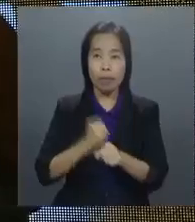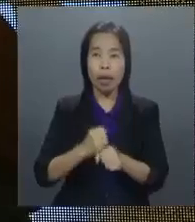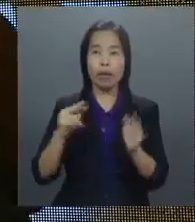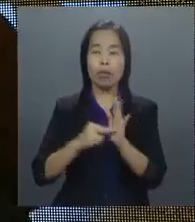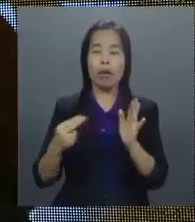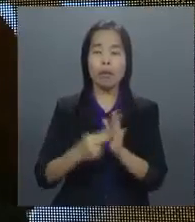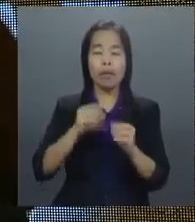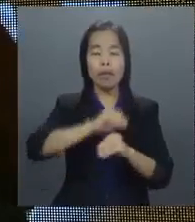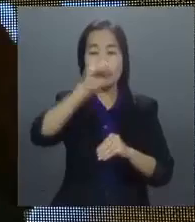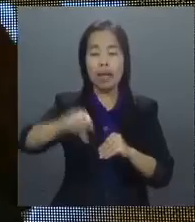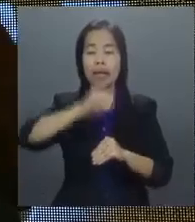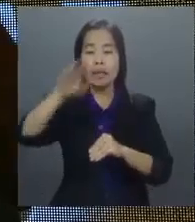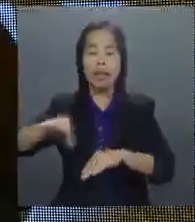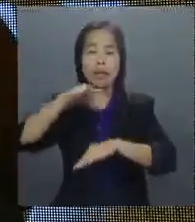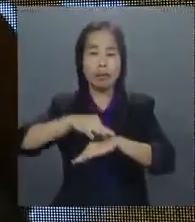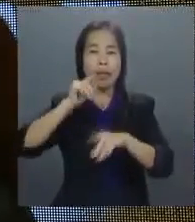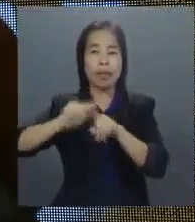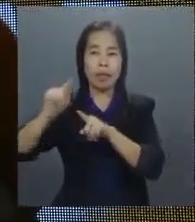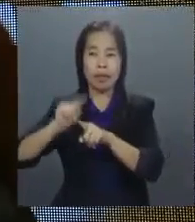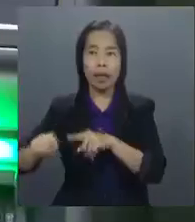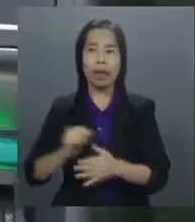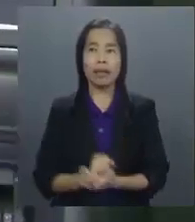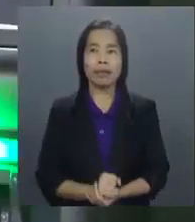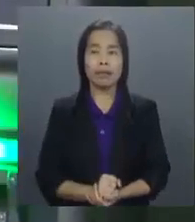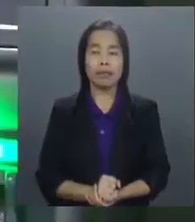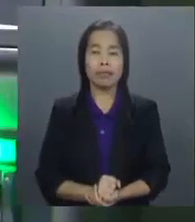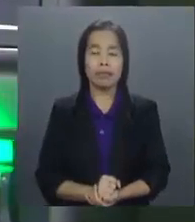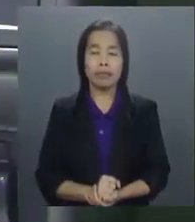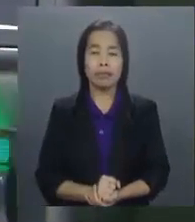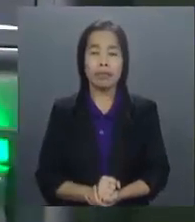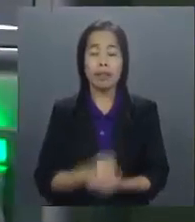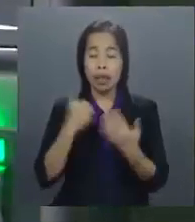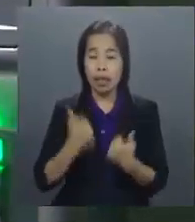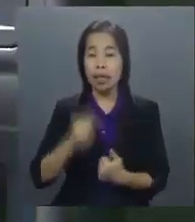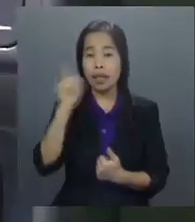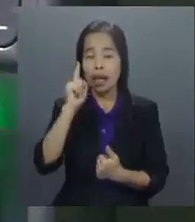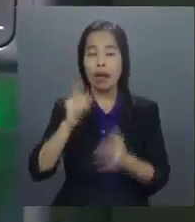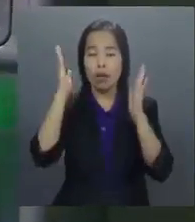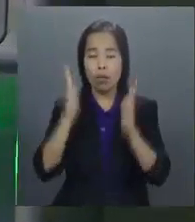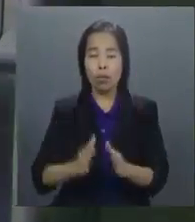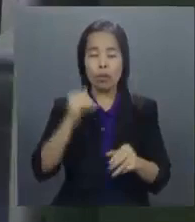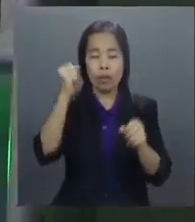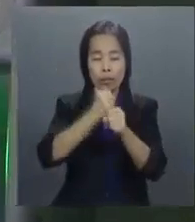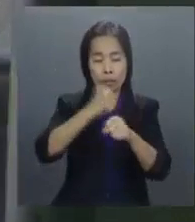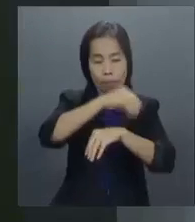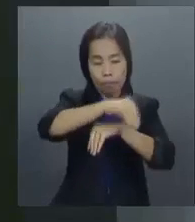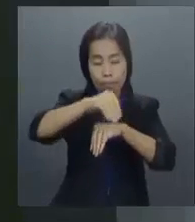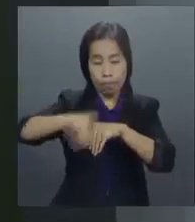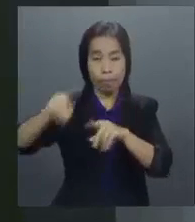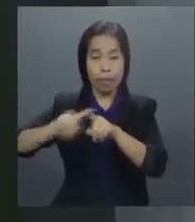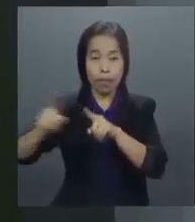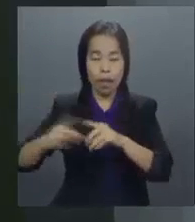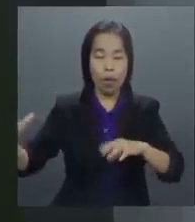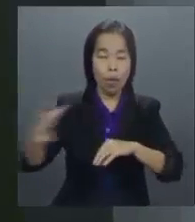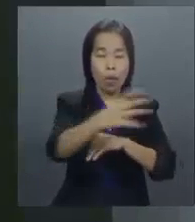ข้องและรถบริการเคลื่อนที่พร้อมระบุว่าการลดจำนวนสาขาดังกล่าวสะท้อนถึงความเชื่อมั่นจากลูกค้